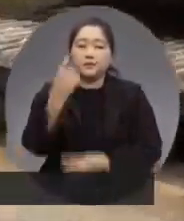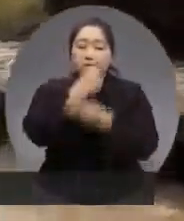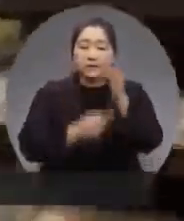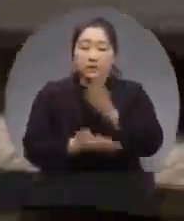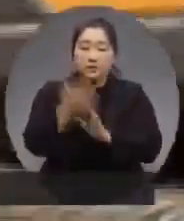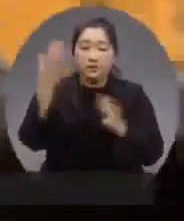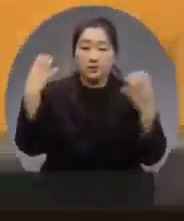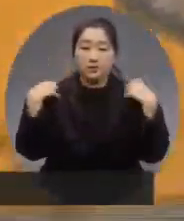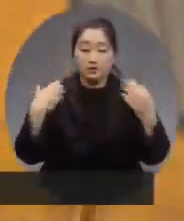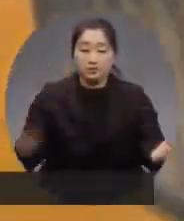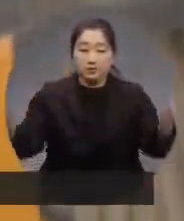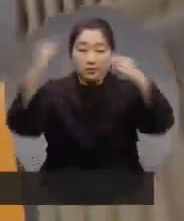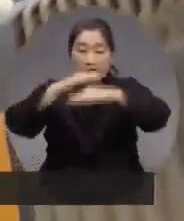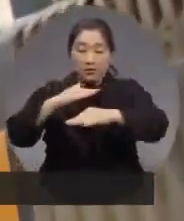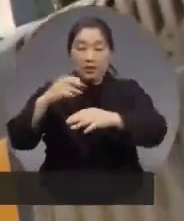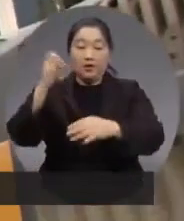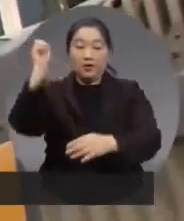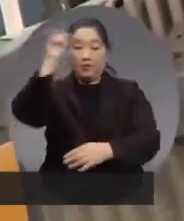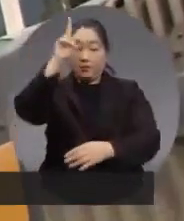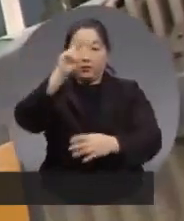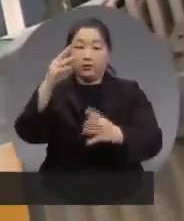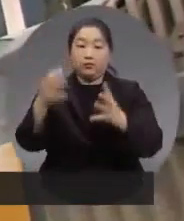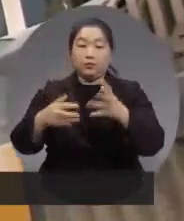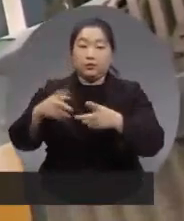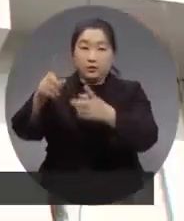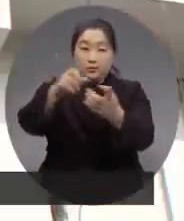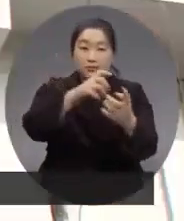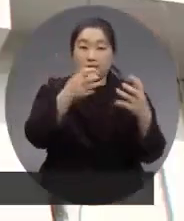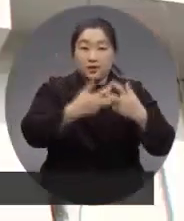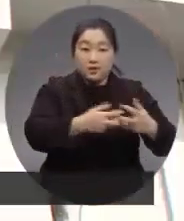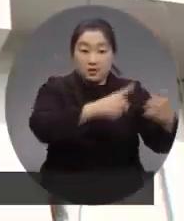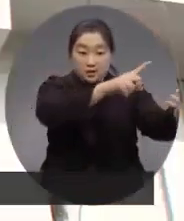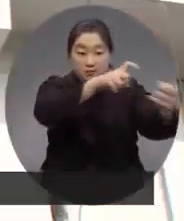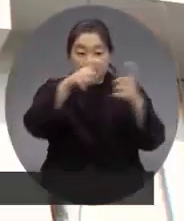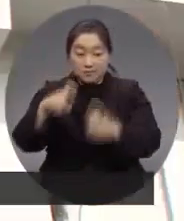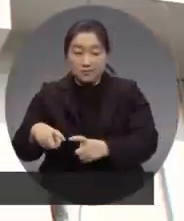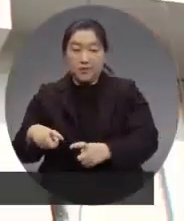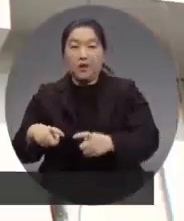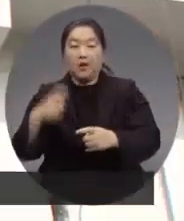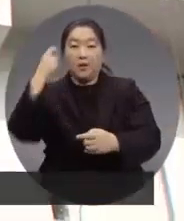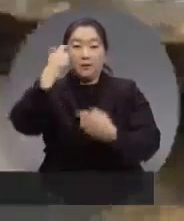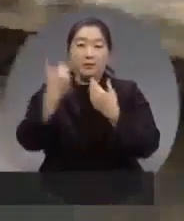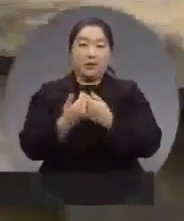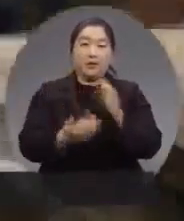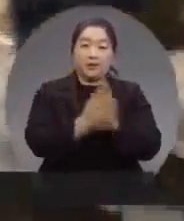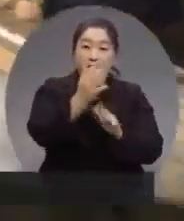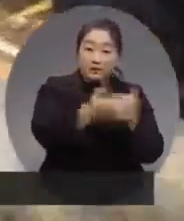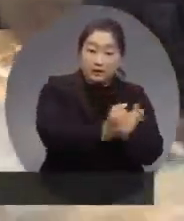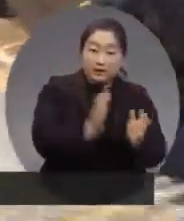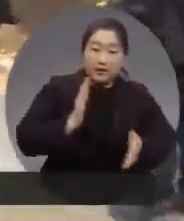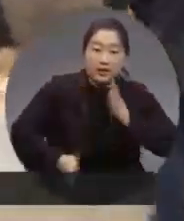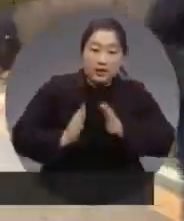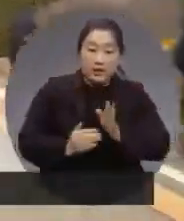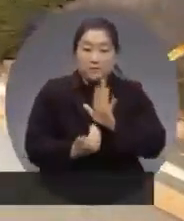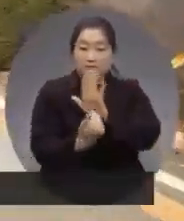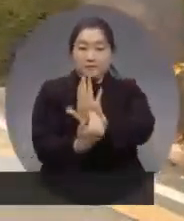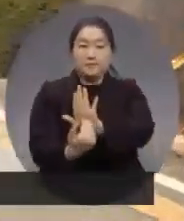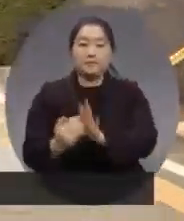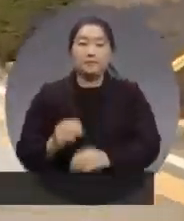청주시청 본관동에 예고 없이 구조물 철거 장비가 전격 투입되자 철거에 반대하는 시민단체가 부랴부랴 저지에 나선